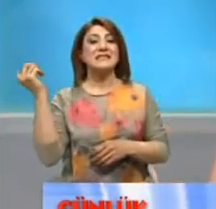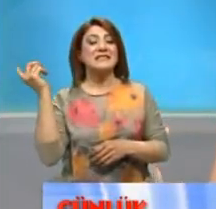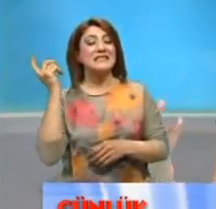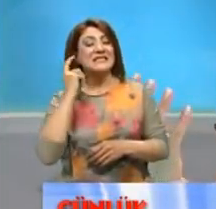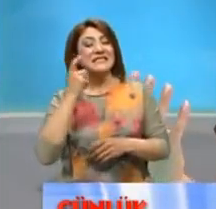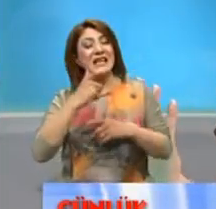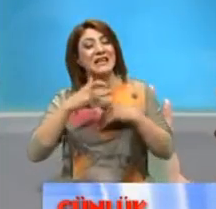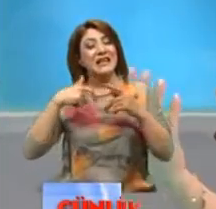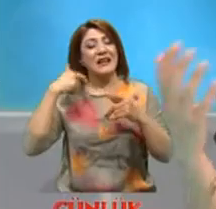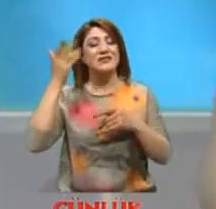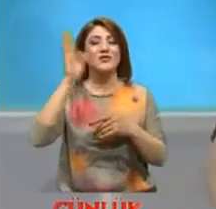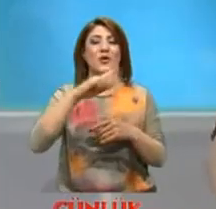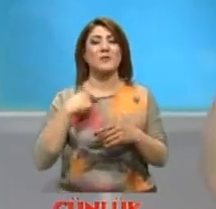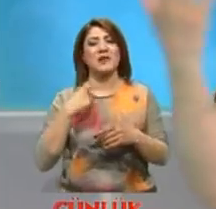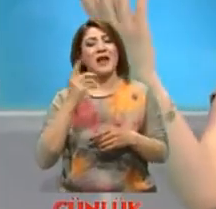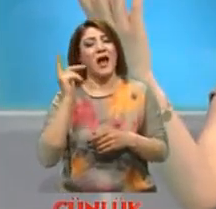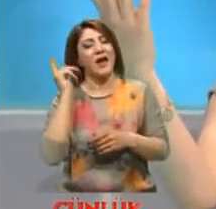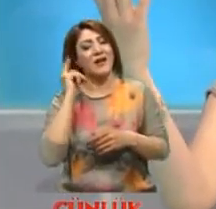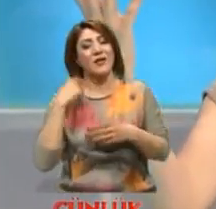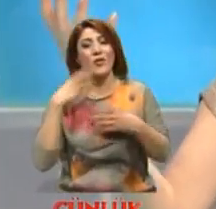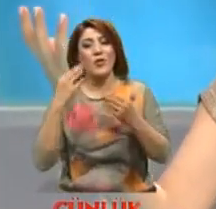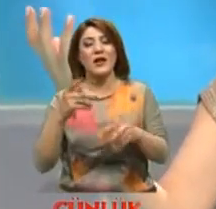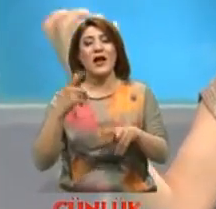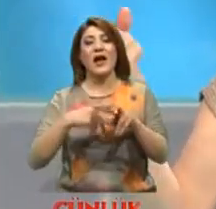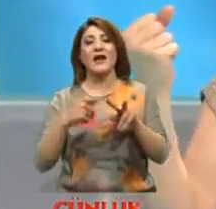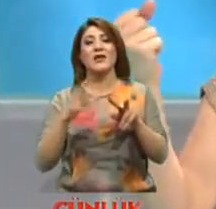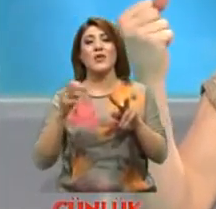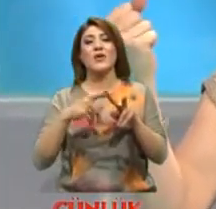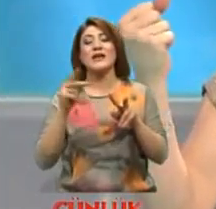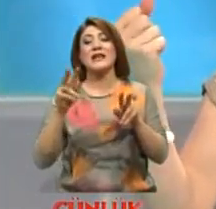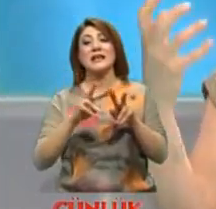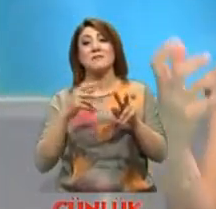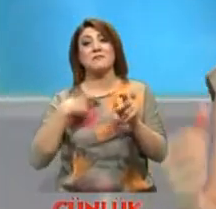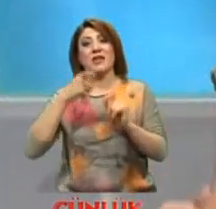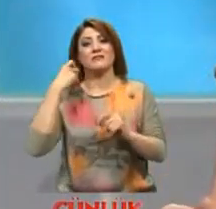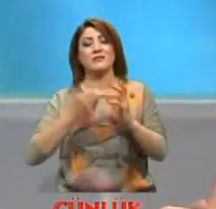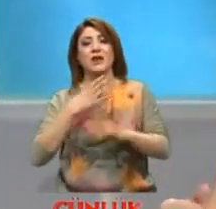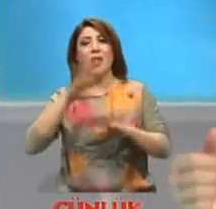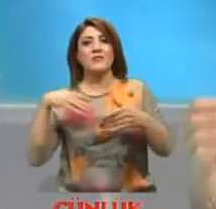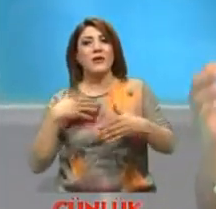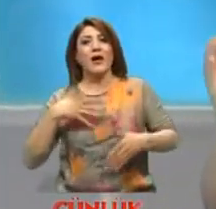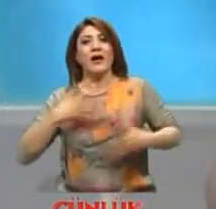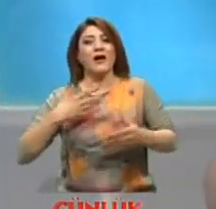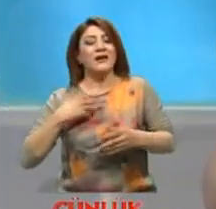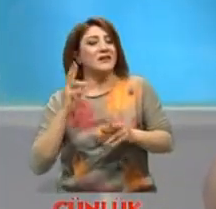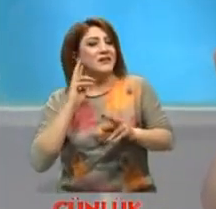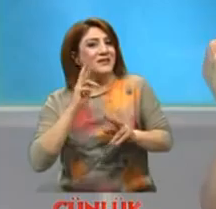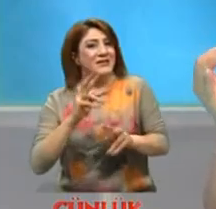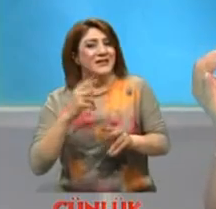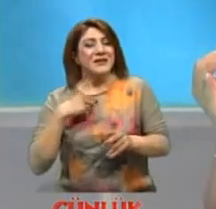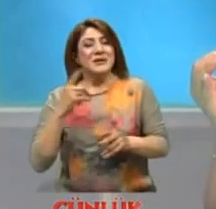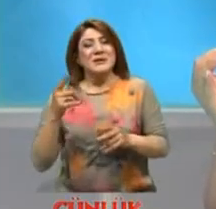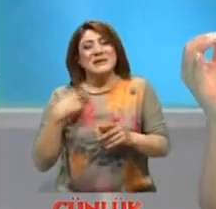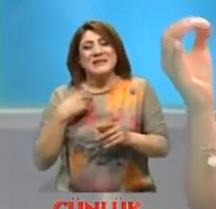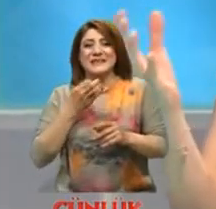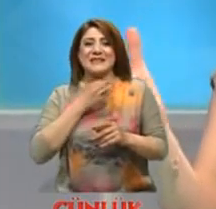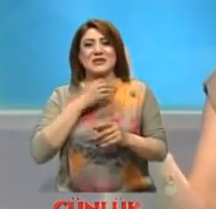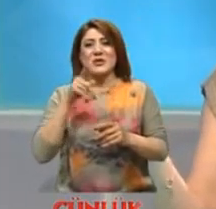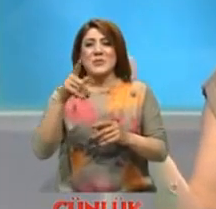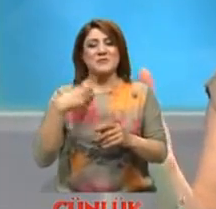hayranın olarak böyle vallahi böyle anonim çıkardı. Hepimiz ağzımız açık, heyecanla böyle keyifle dinlerdik. Şimdi ben biraz böyle bir